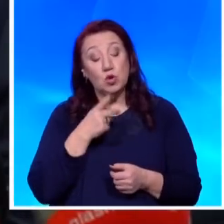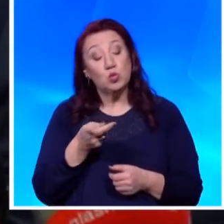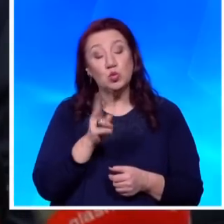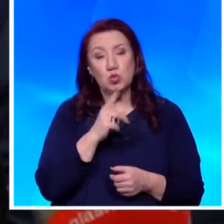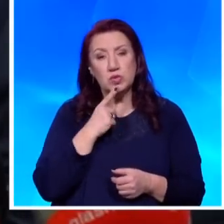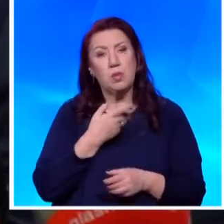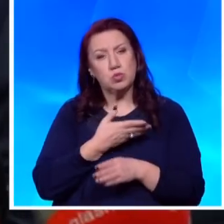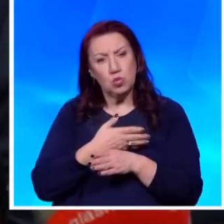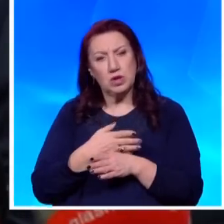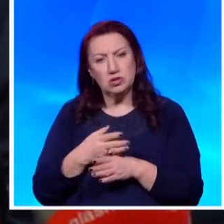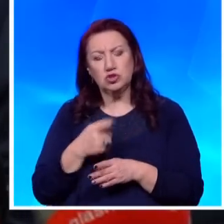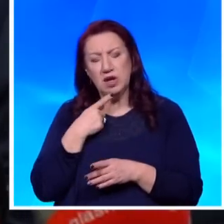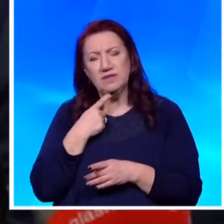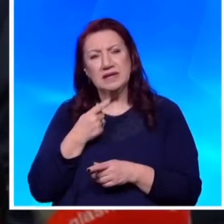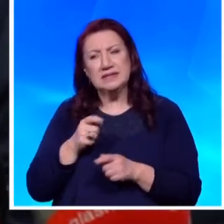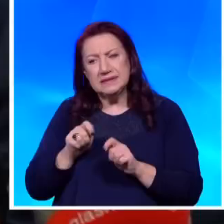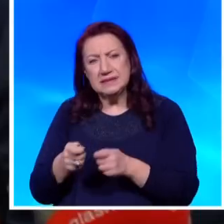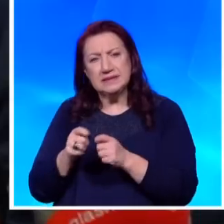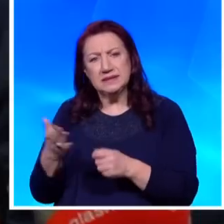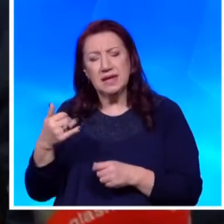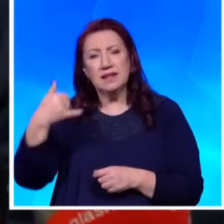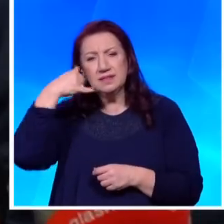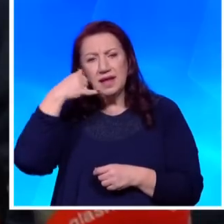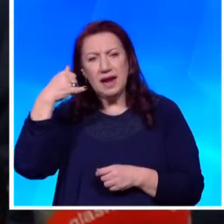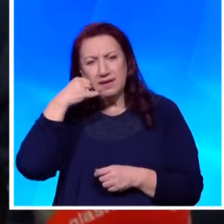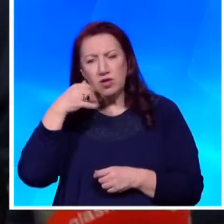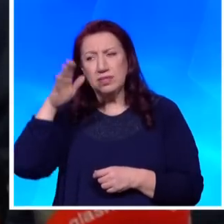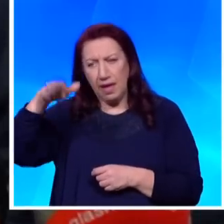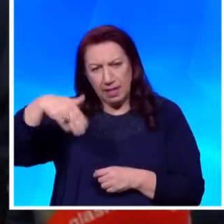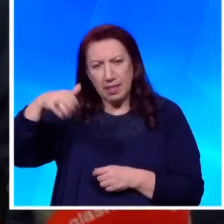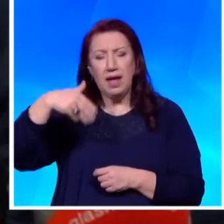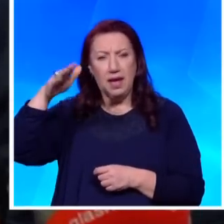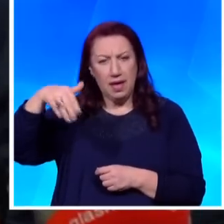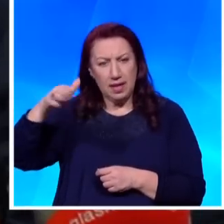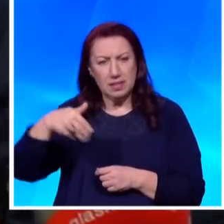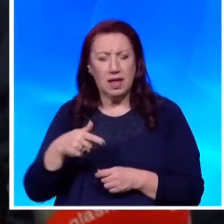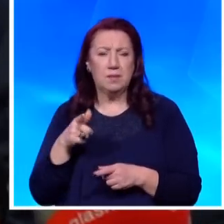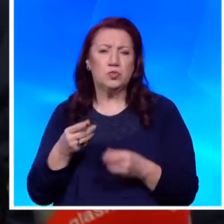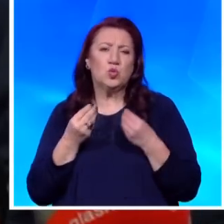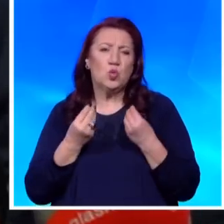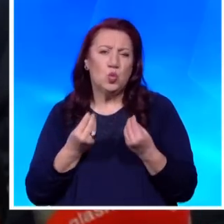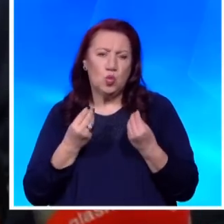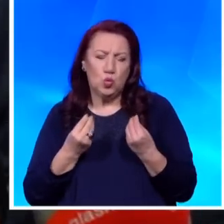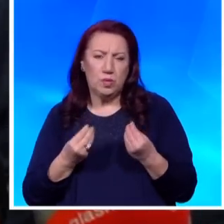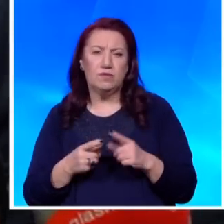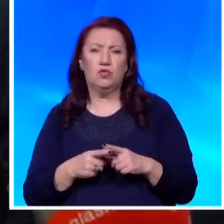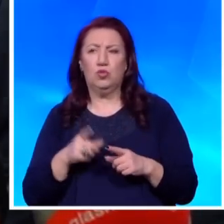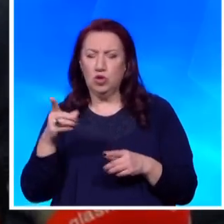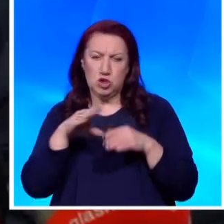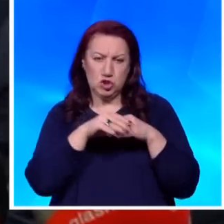настойчиво да му звъни по телефона и да го убеждава колко е хубаво да се